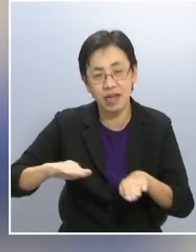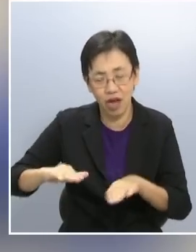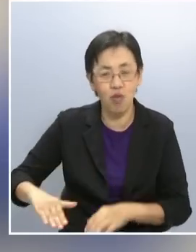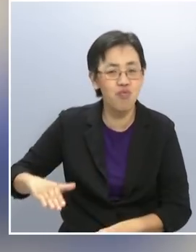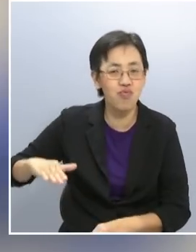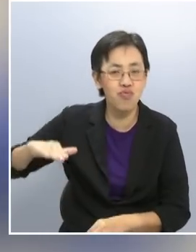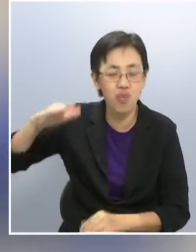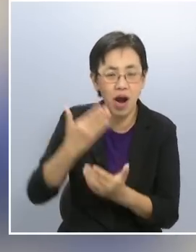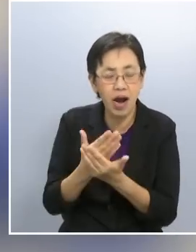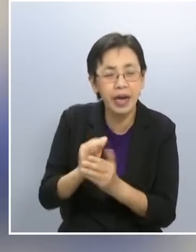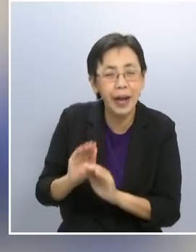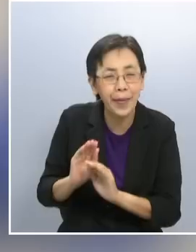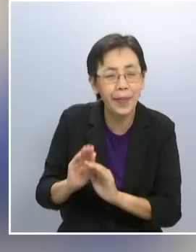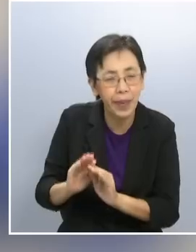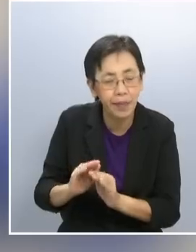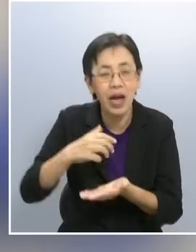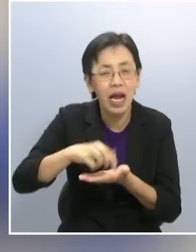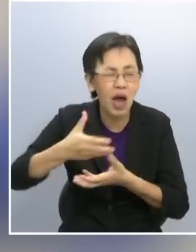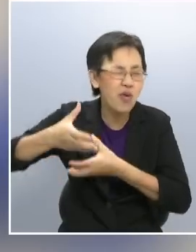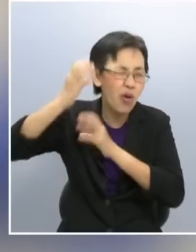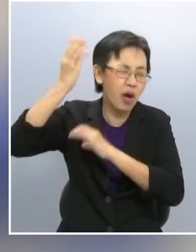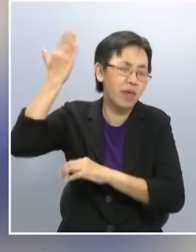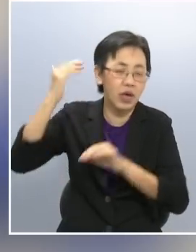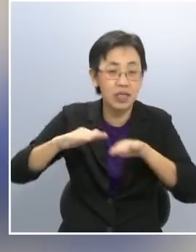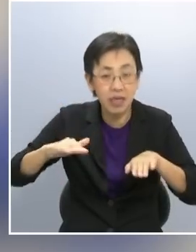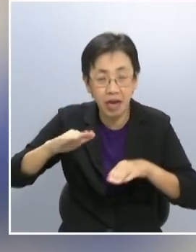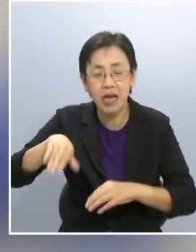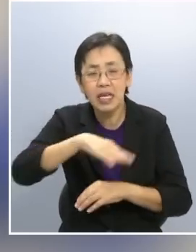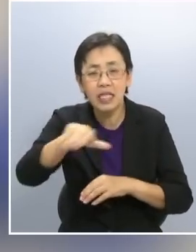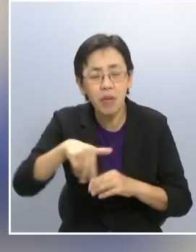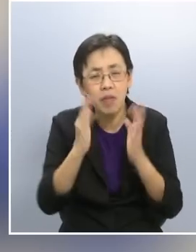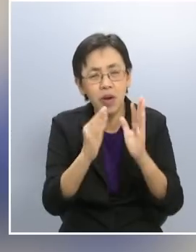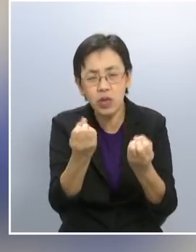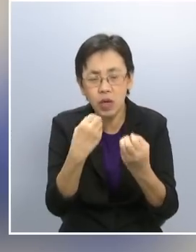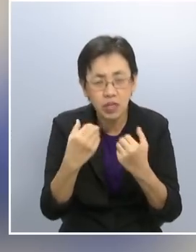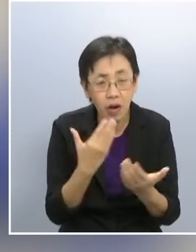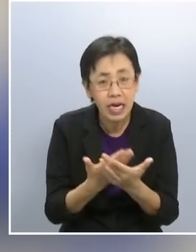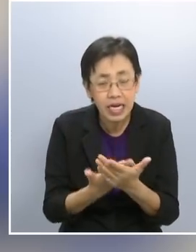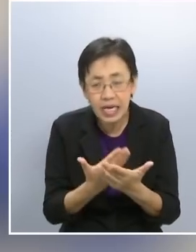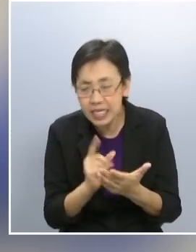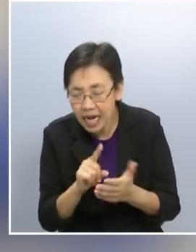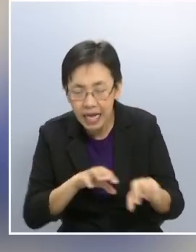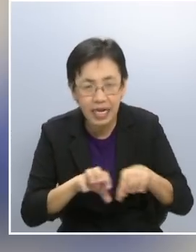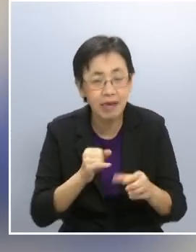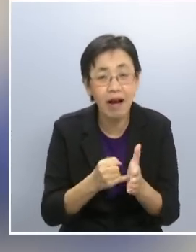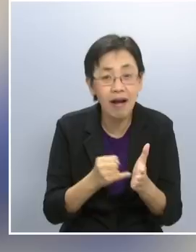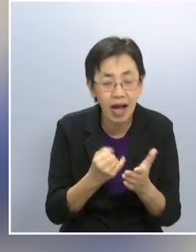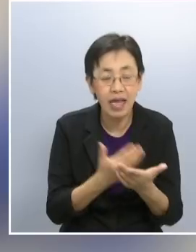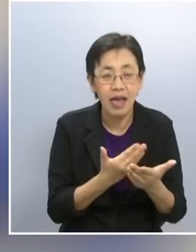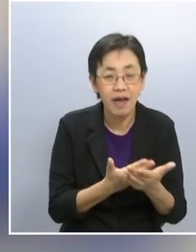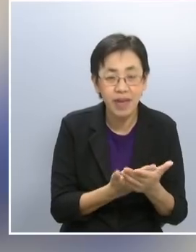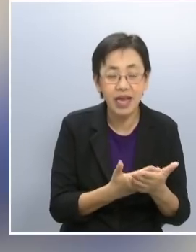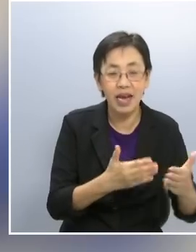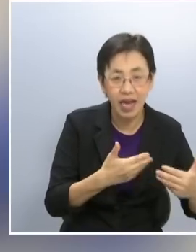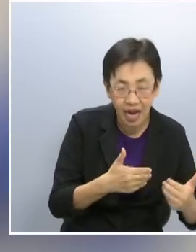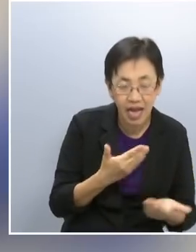บันก็เล่าย้อนตั้งแต่เด็กสมัยเด็กๆทุกคนจะถูกพร่ำสอนเรื่องการจัดเงินการเงินด้วยวิธีง่าย ๆนั่นก็คือรายได้ลบรายจ่